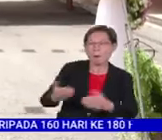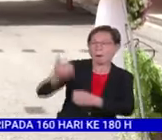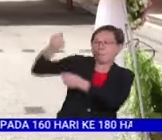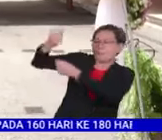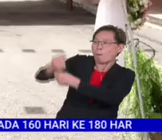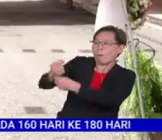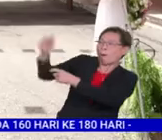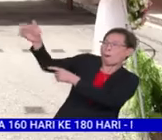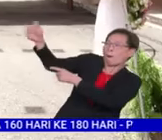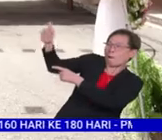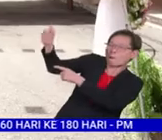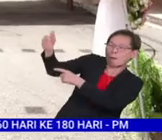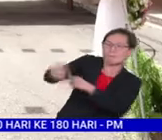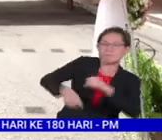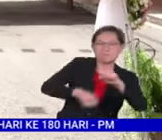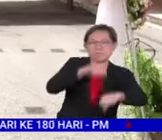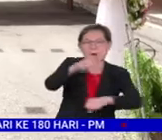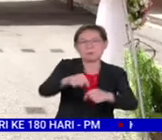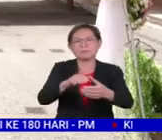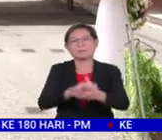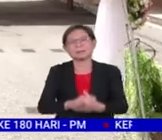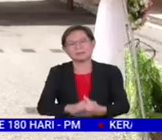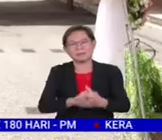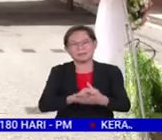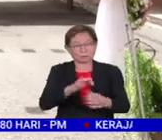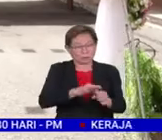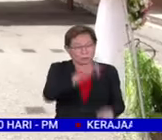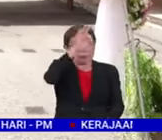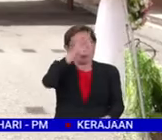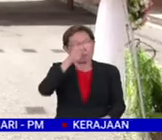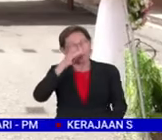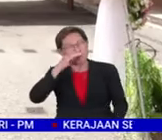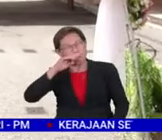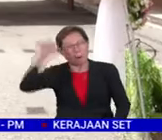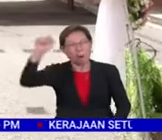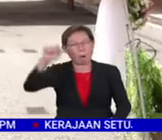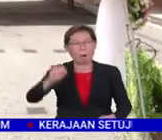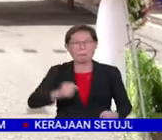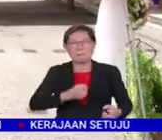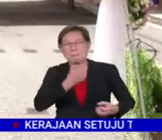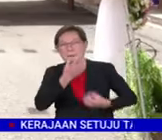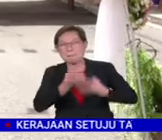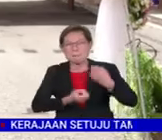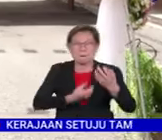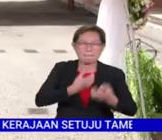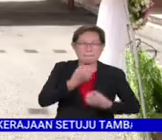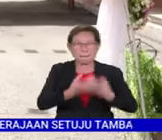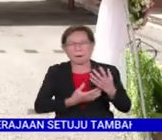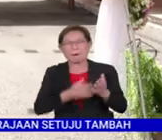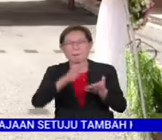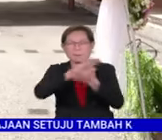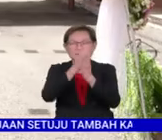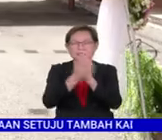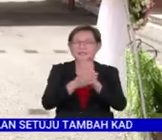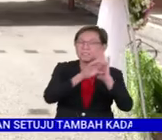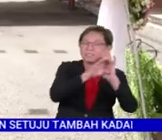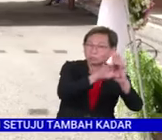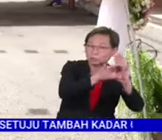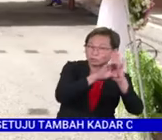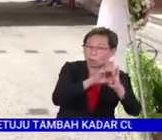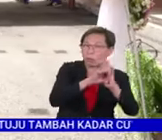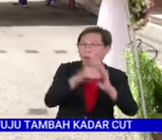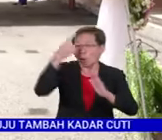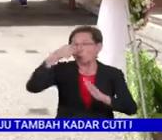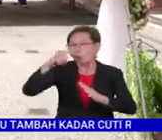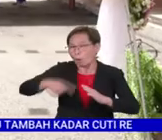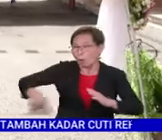Jalur Gemilang. Semangat kemerdekaan yang berkobar-kobar dalam jati diri mereka patut dijadikan contoh kepada semua